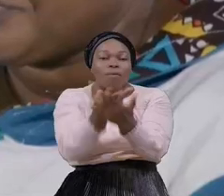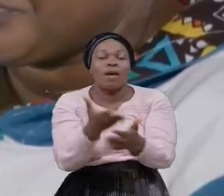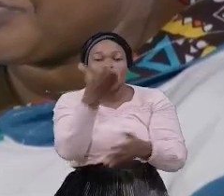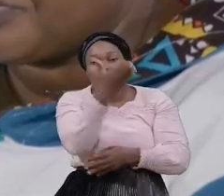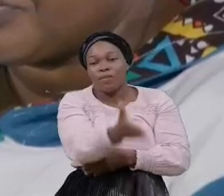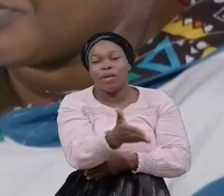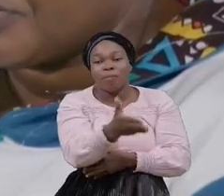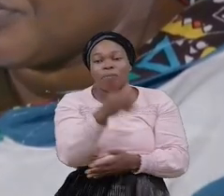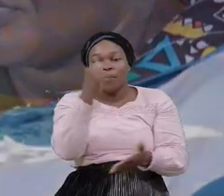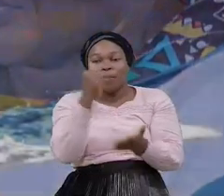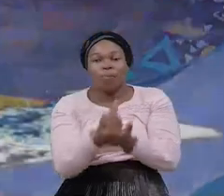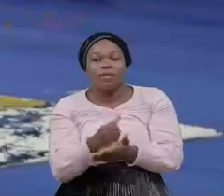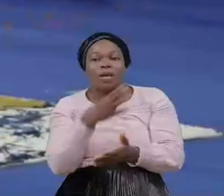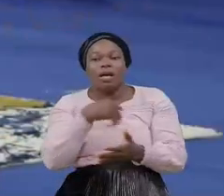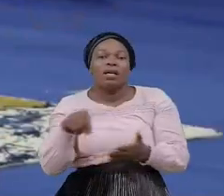Et